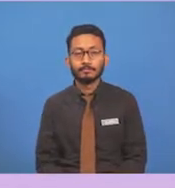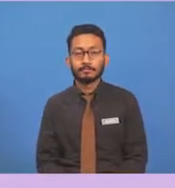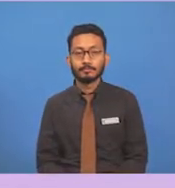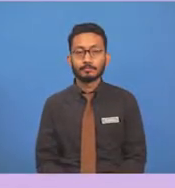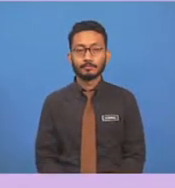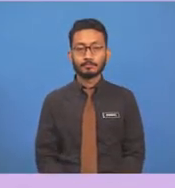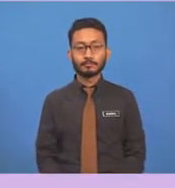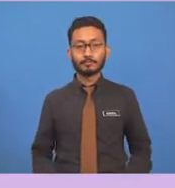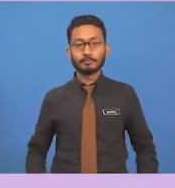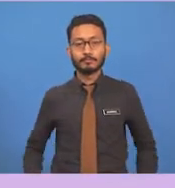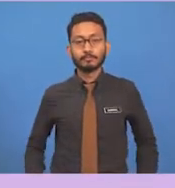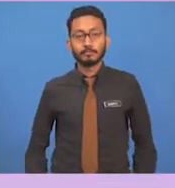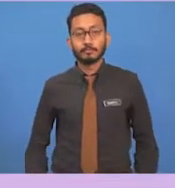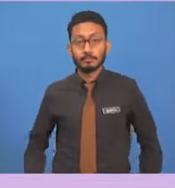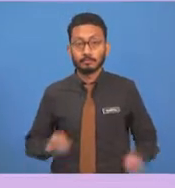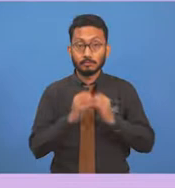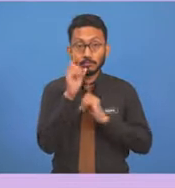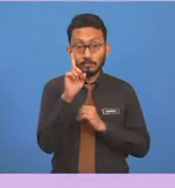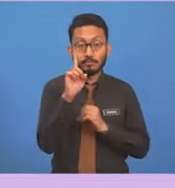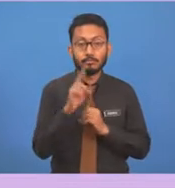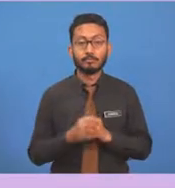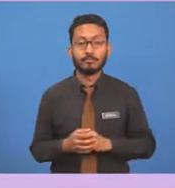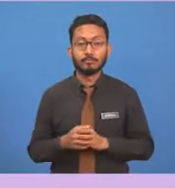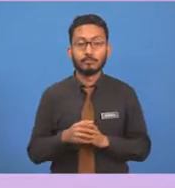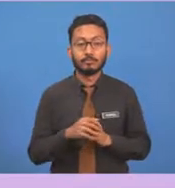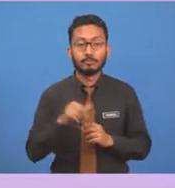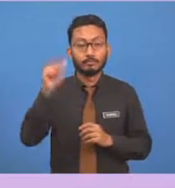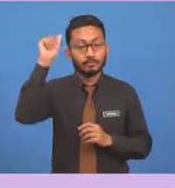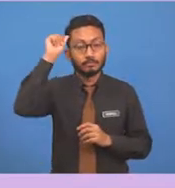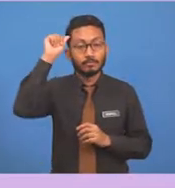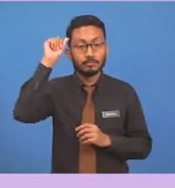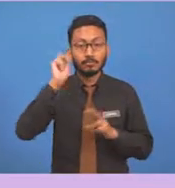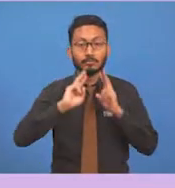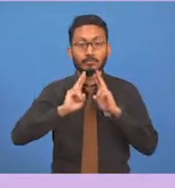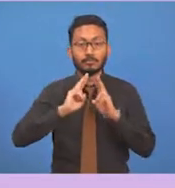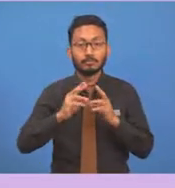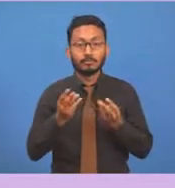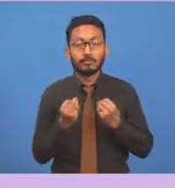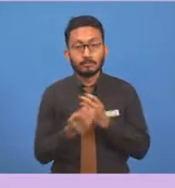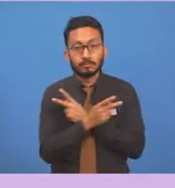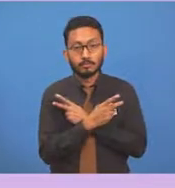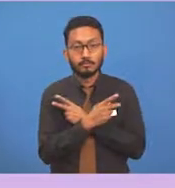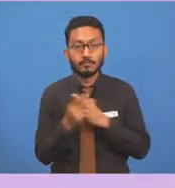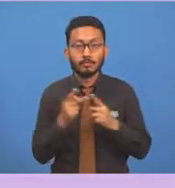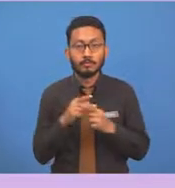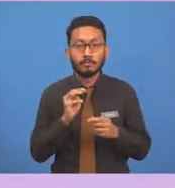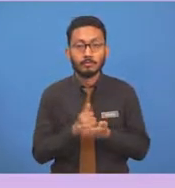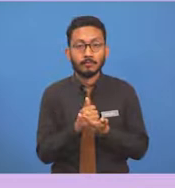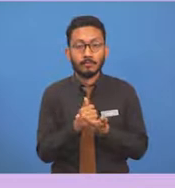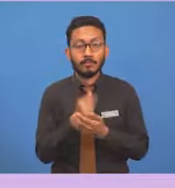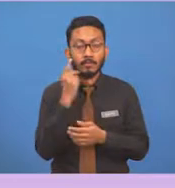Satu, Arwin mengucapkan terima kasih kepada pembantu kantin yang memberikan